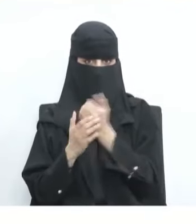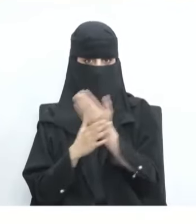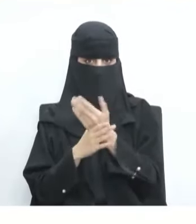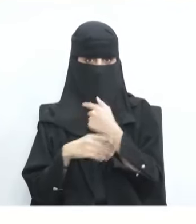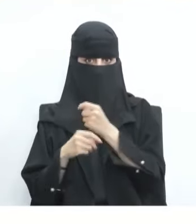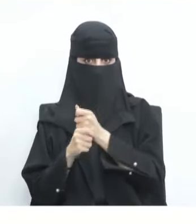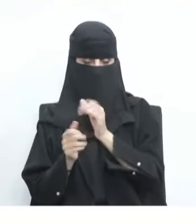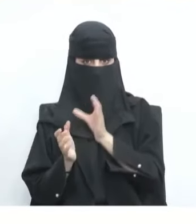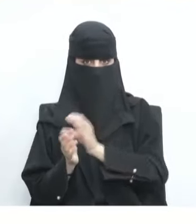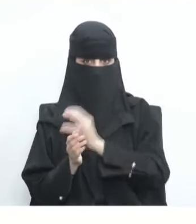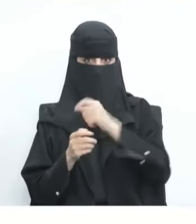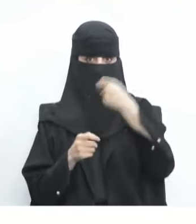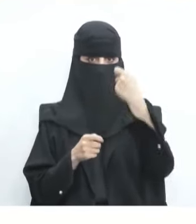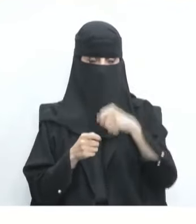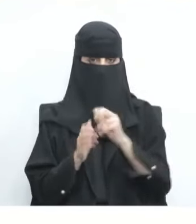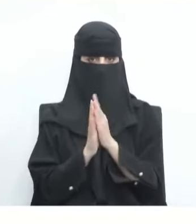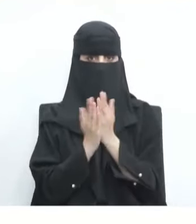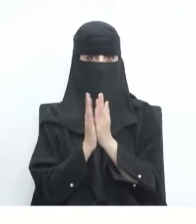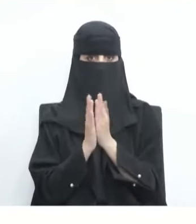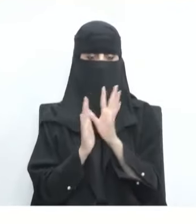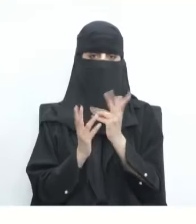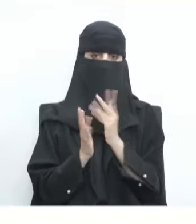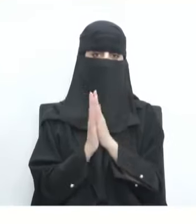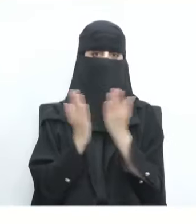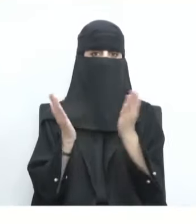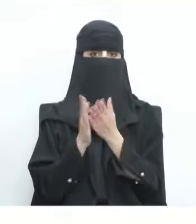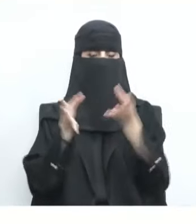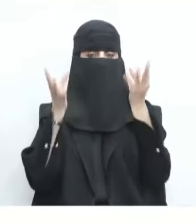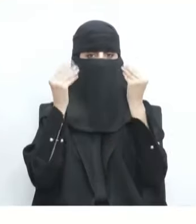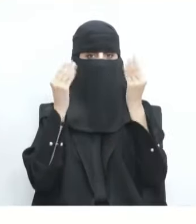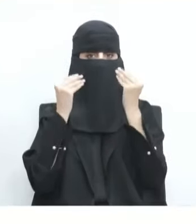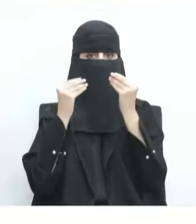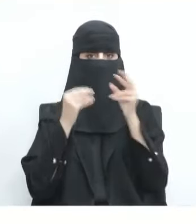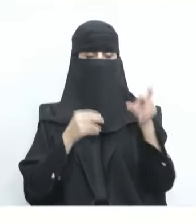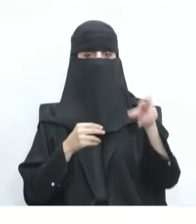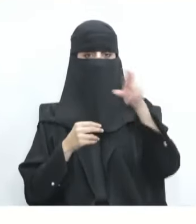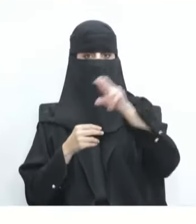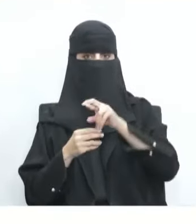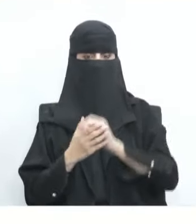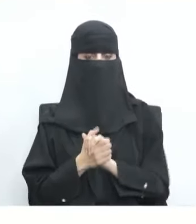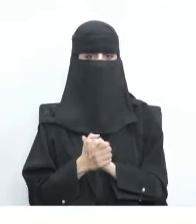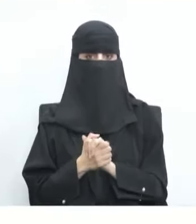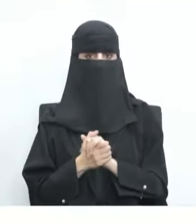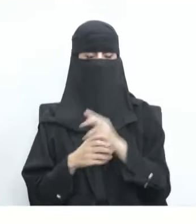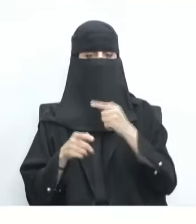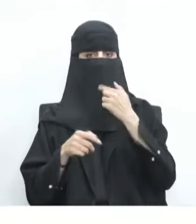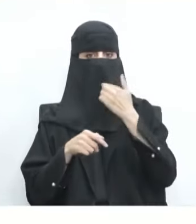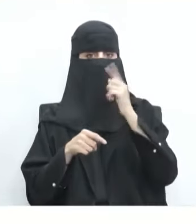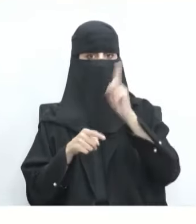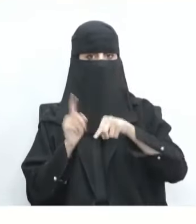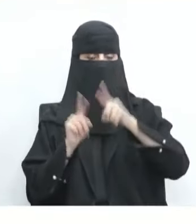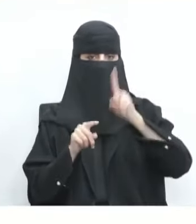يتجمع منها كتابا نافعا او مجله ثقافيه فقالت رزان وبمرور الايام